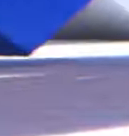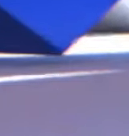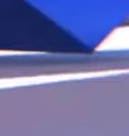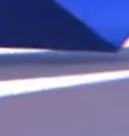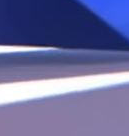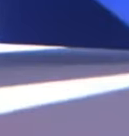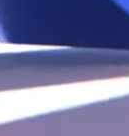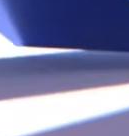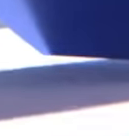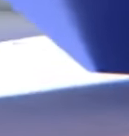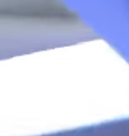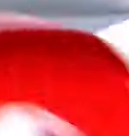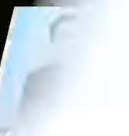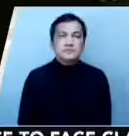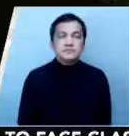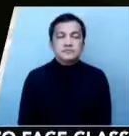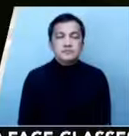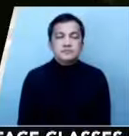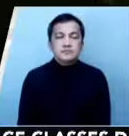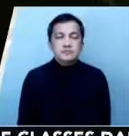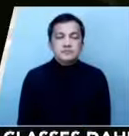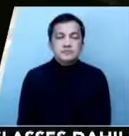Abdurrahman.